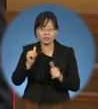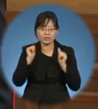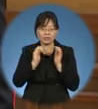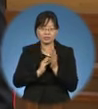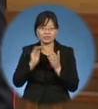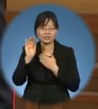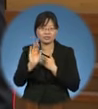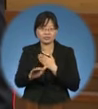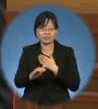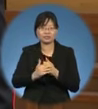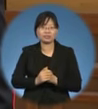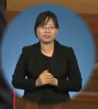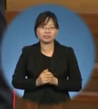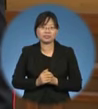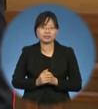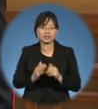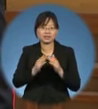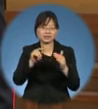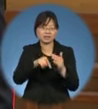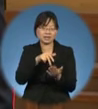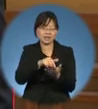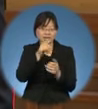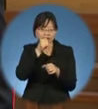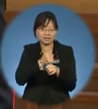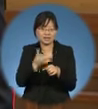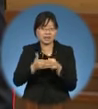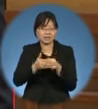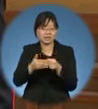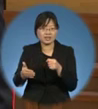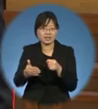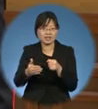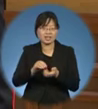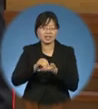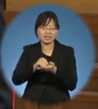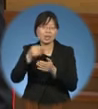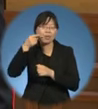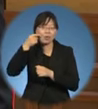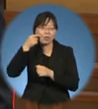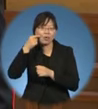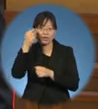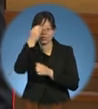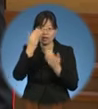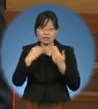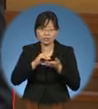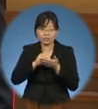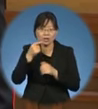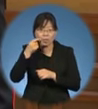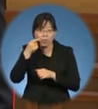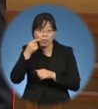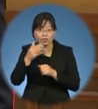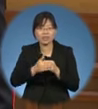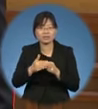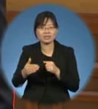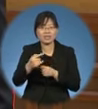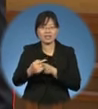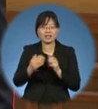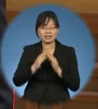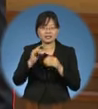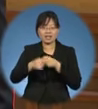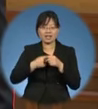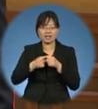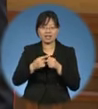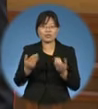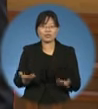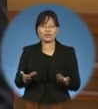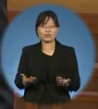졸업하고 뭐 집안 사정도 있고 그래가지고 진학을 못하게 됐어요. 고등학교를. 네, 예. 그래서 집에서 1년 쉬는